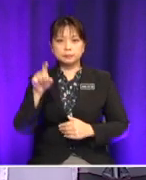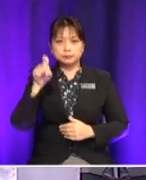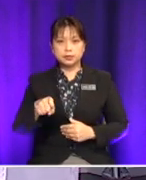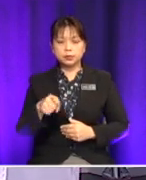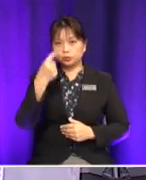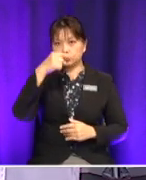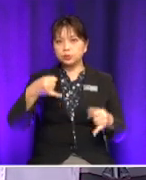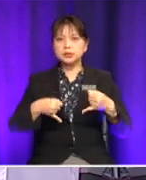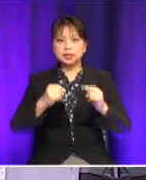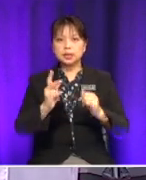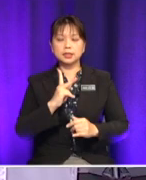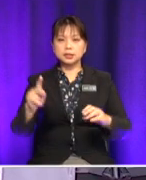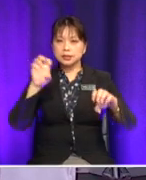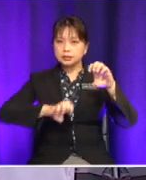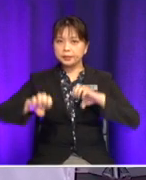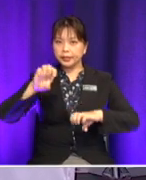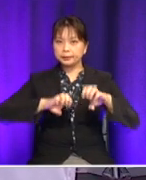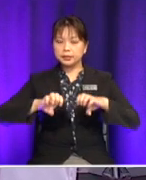menjalankan eksperimen